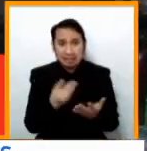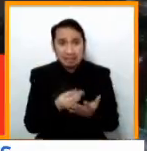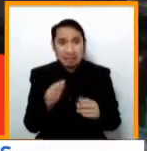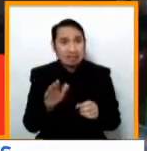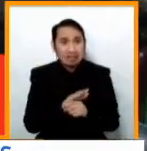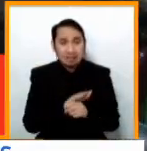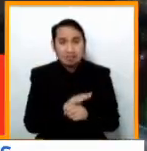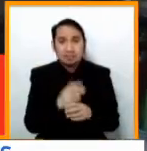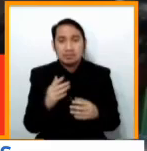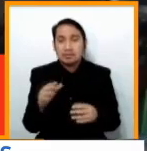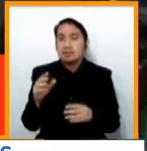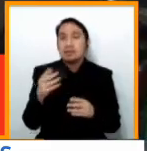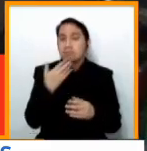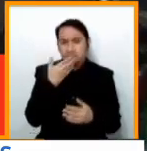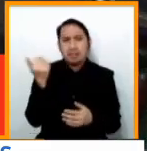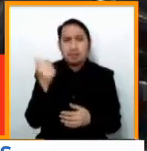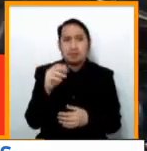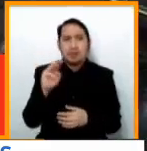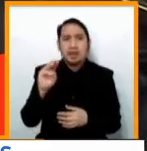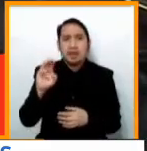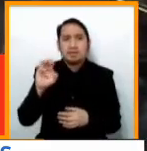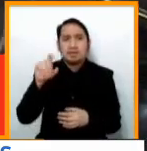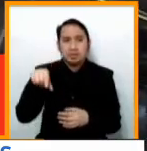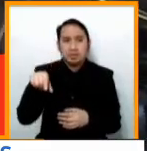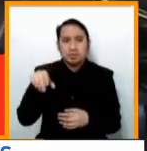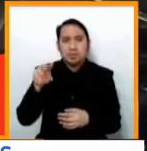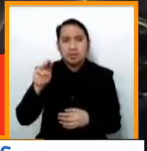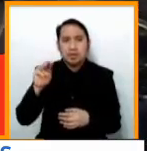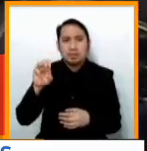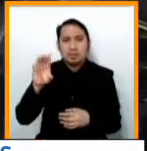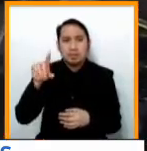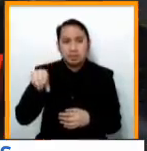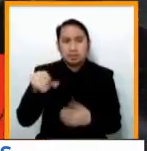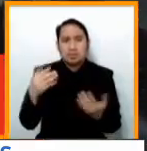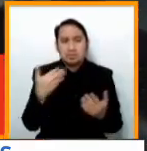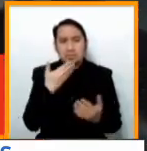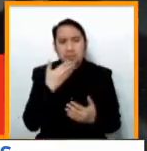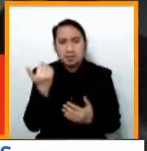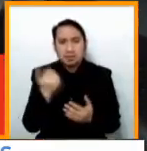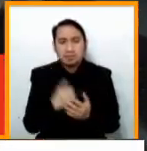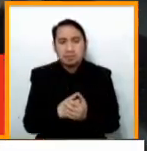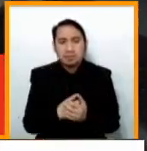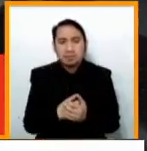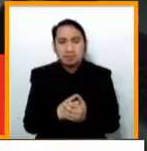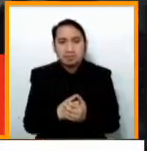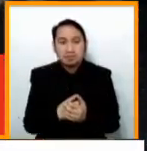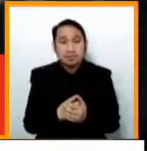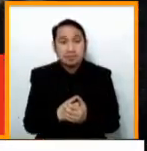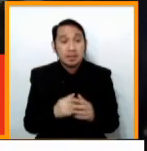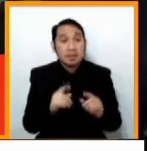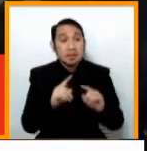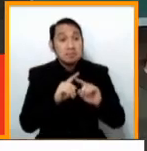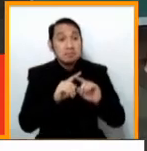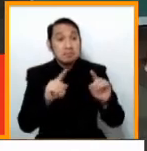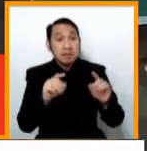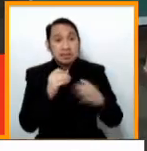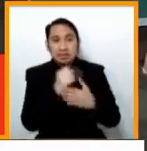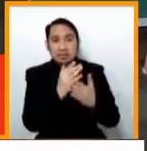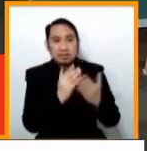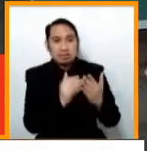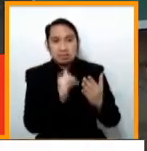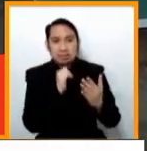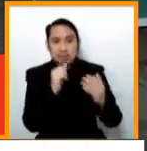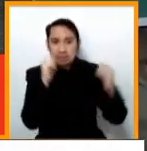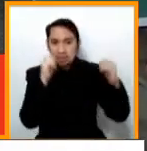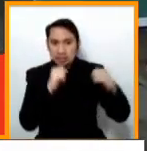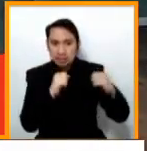na. Para medyo yung pasahero, dalawa na. Pero may ilan din namang hindi pabor at sana raw ay na-extend na